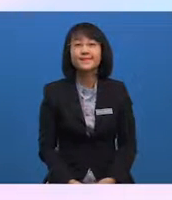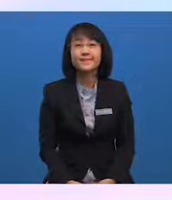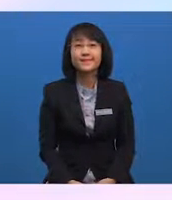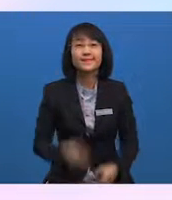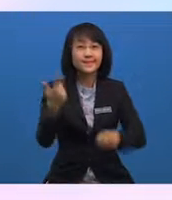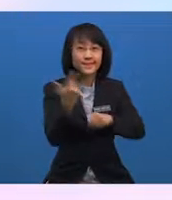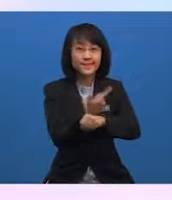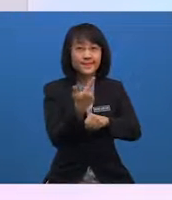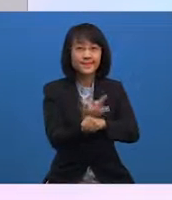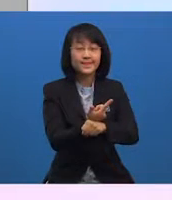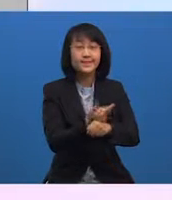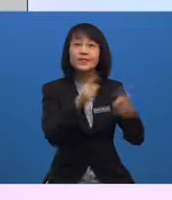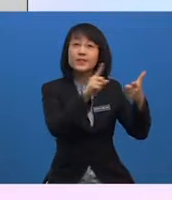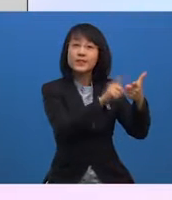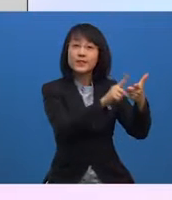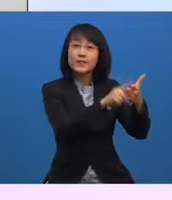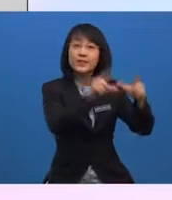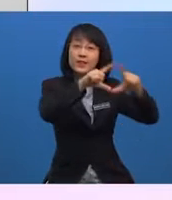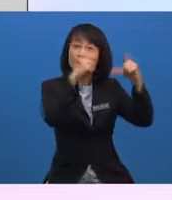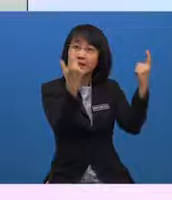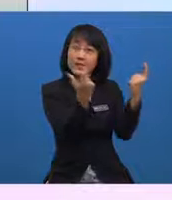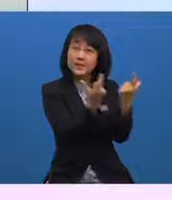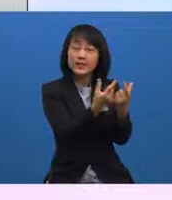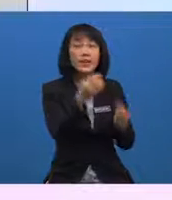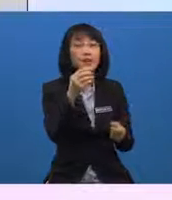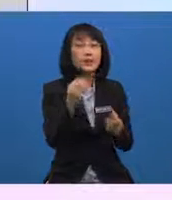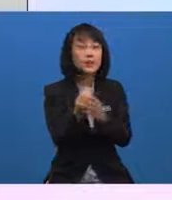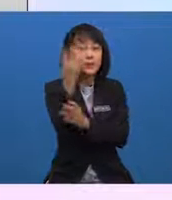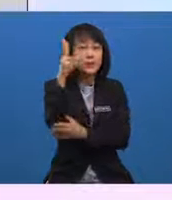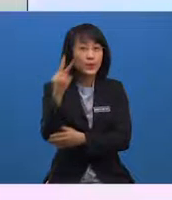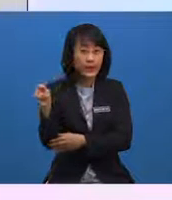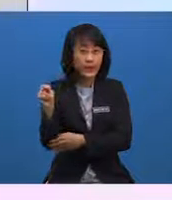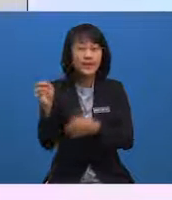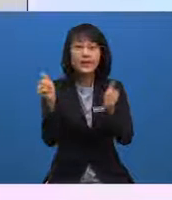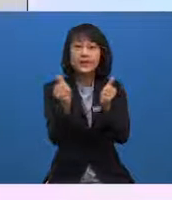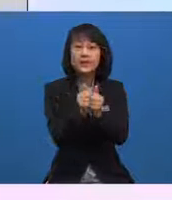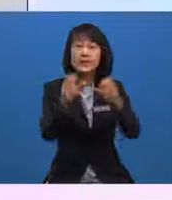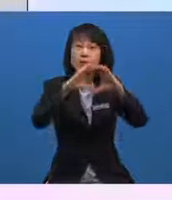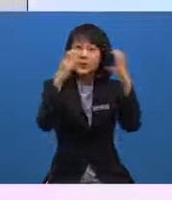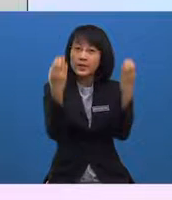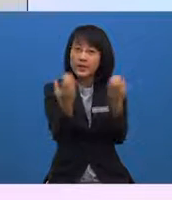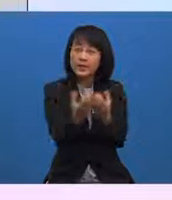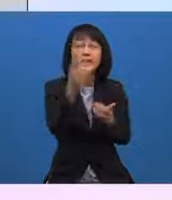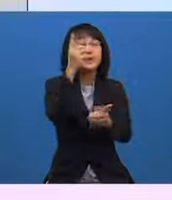Latihan kedua, kelaskan tumbuhan di bawah dengan kumpulan yang betul.